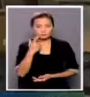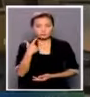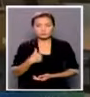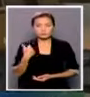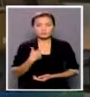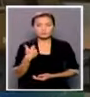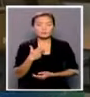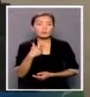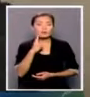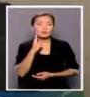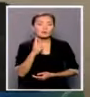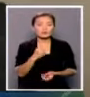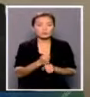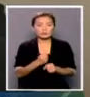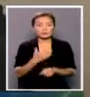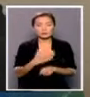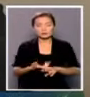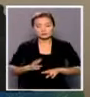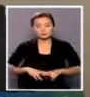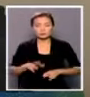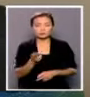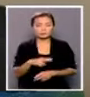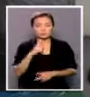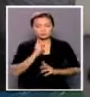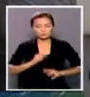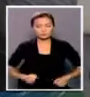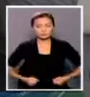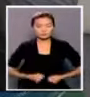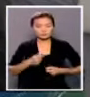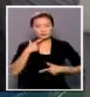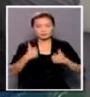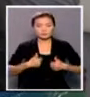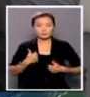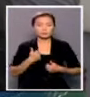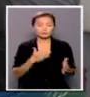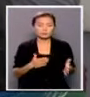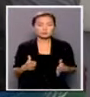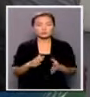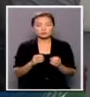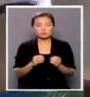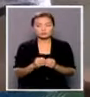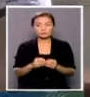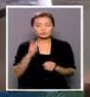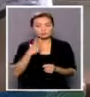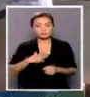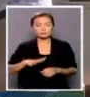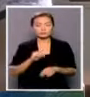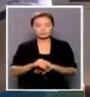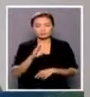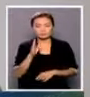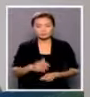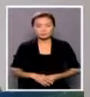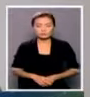десе төбе шашы тік тұратындар да бар. Десе де рух пен дене бітімін шыңдайтын әскердің темірдей тәртібі ұландарды төзімді болуға